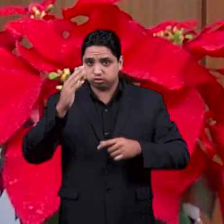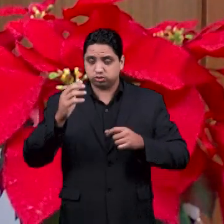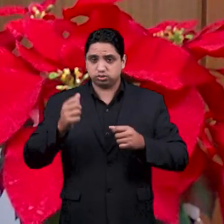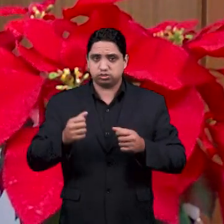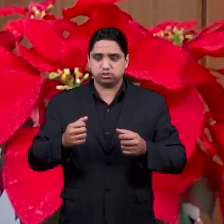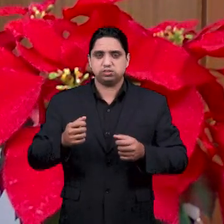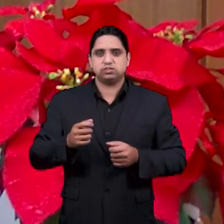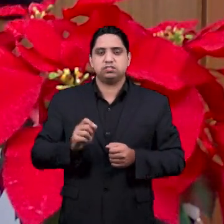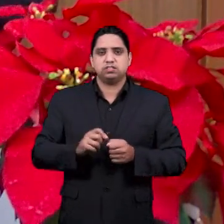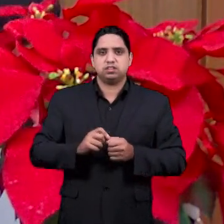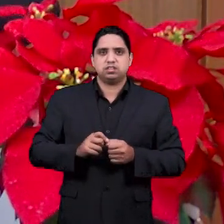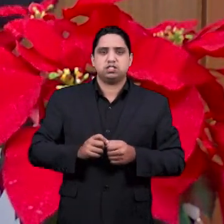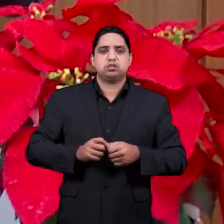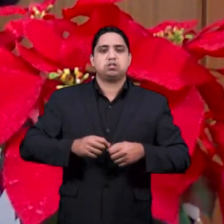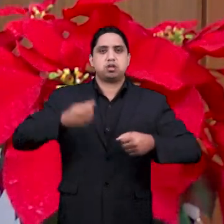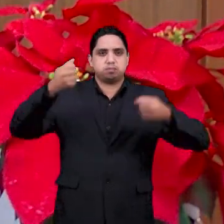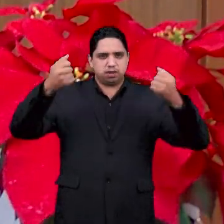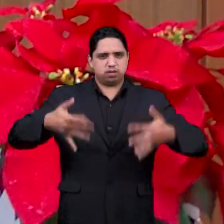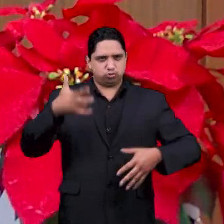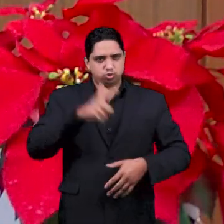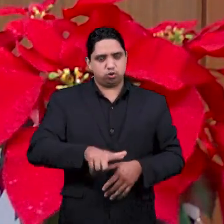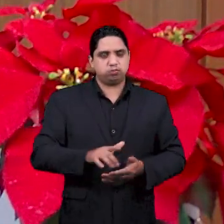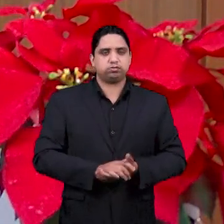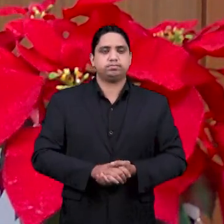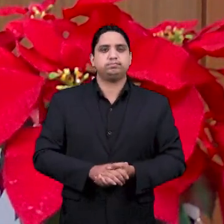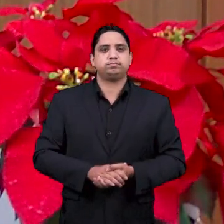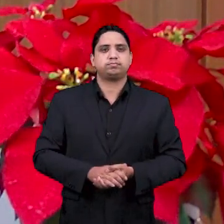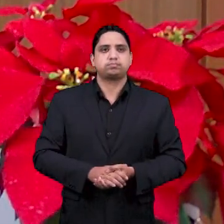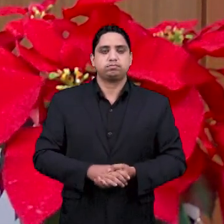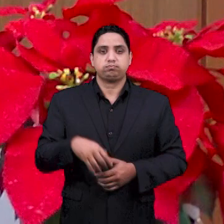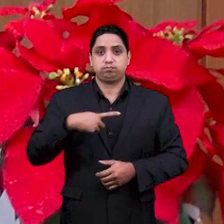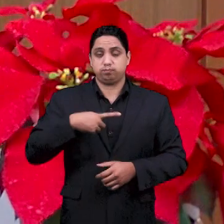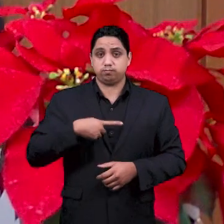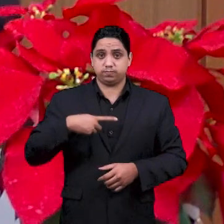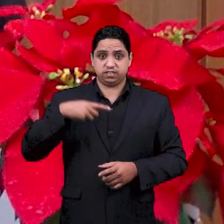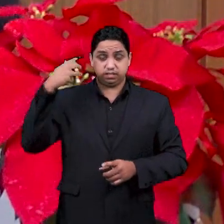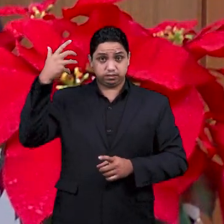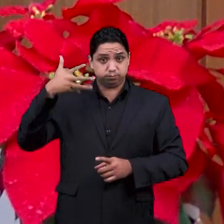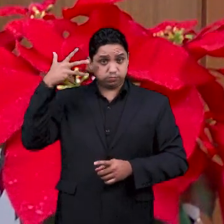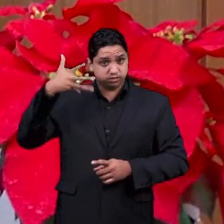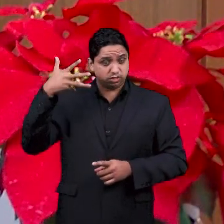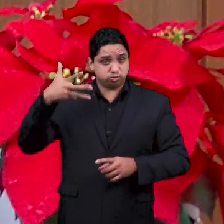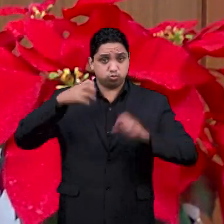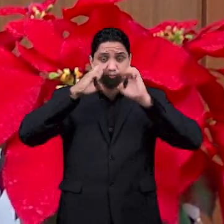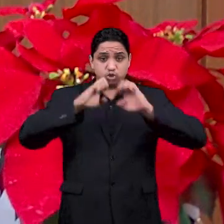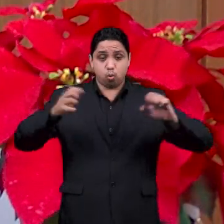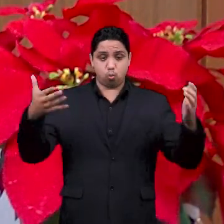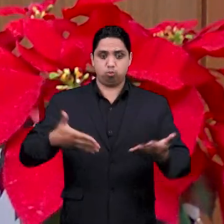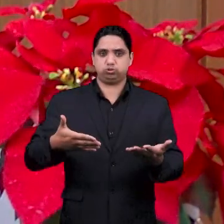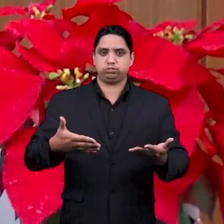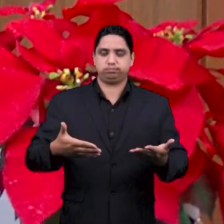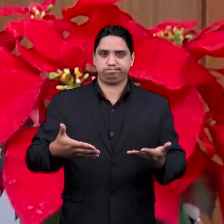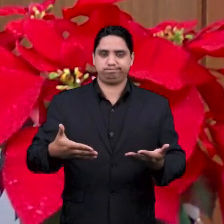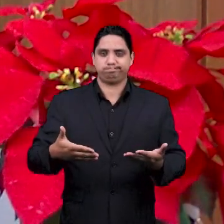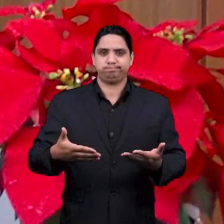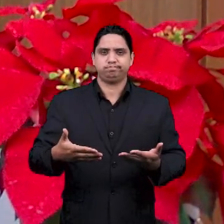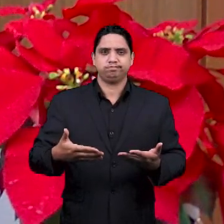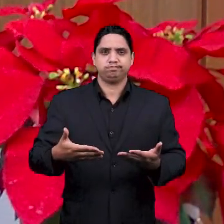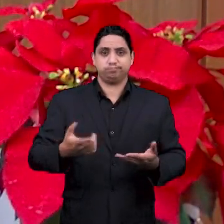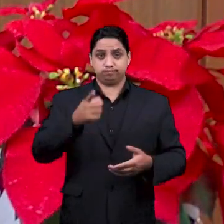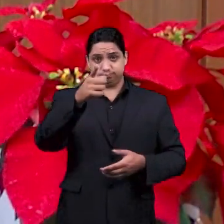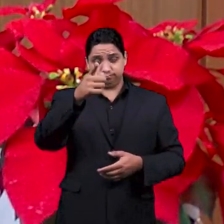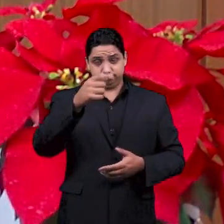концу. Давайте мы все это снова перерассмотрим. У нас есть проповедь Евангелия в наши